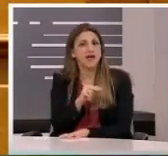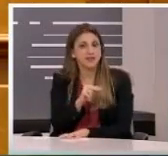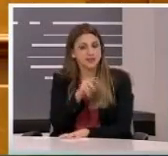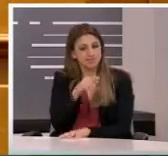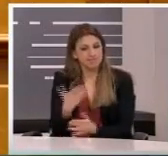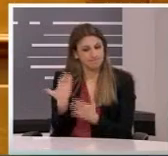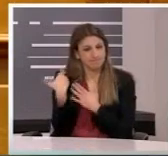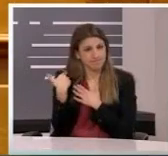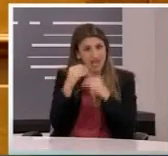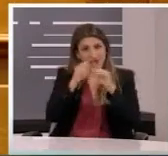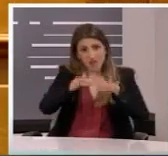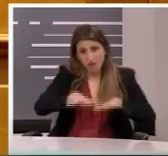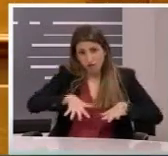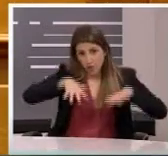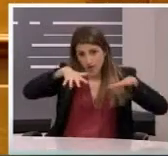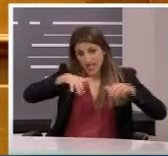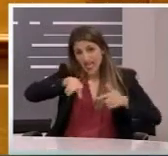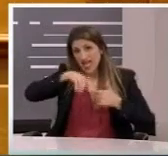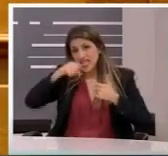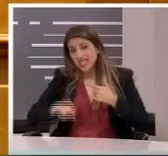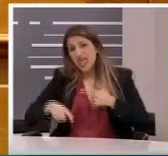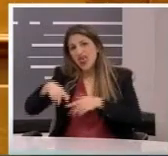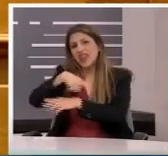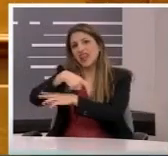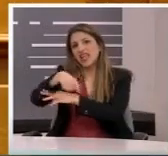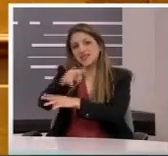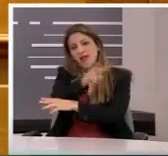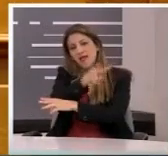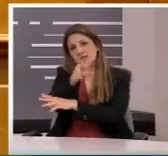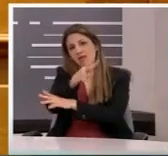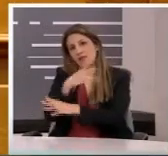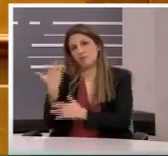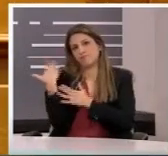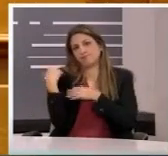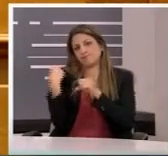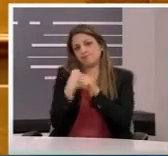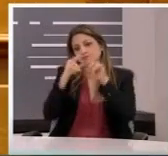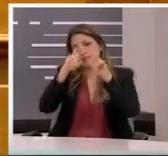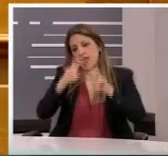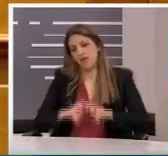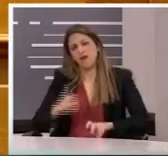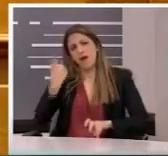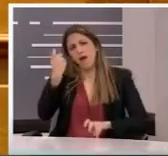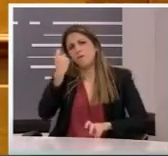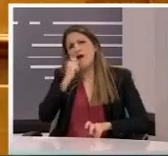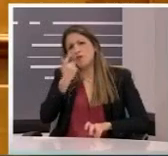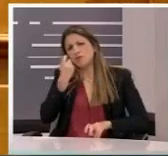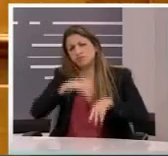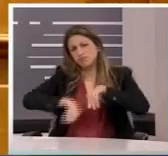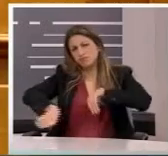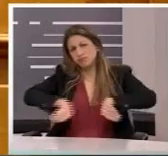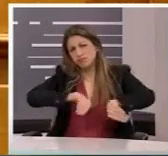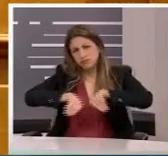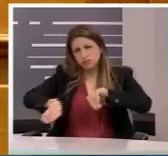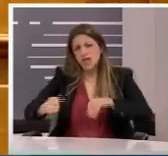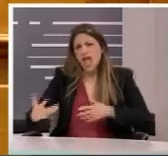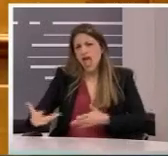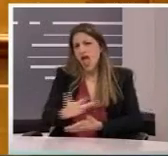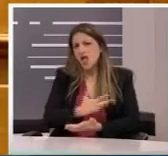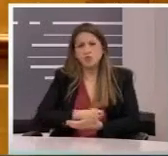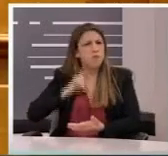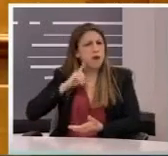Βουλή, αλλά και από την τακτική δικαιοσύνη, για το έγκλημα του ξεπλήματος, μαύρου χρήματος, νομιμοποίησης